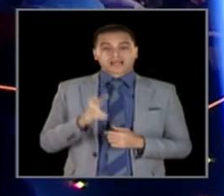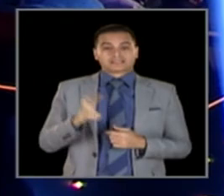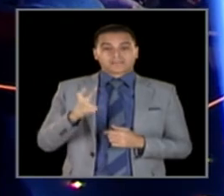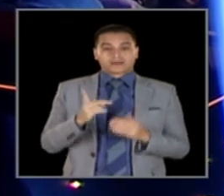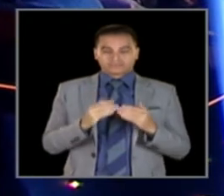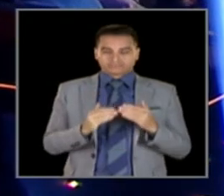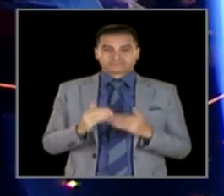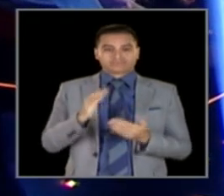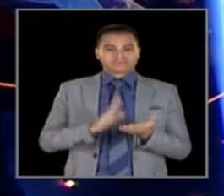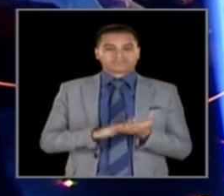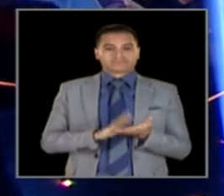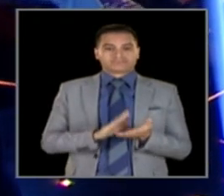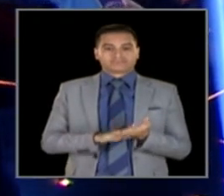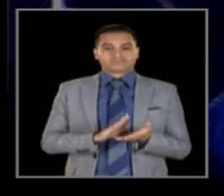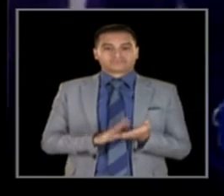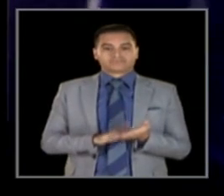سبعات